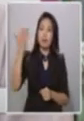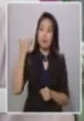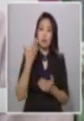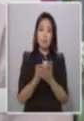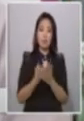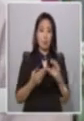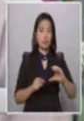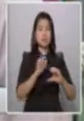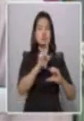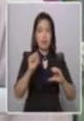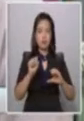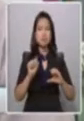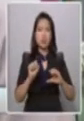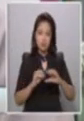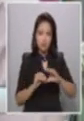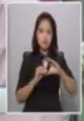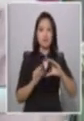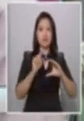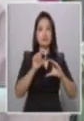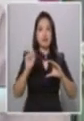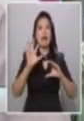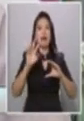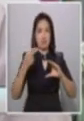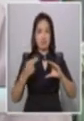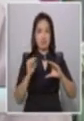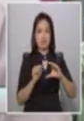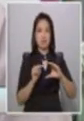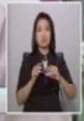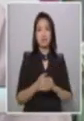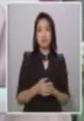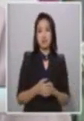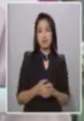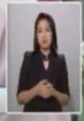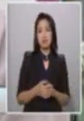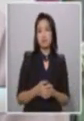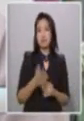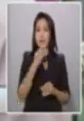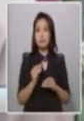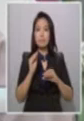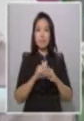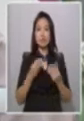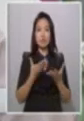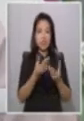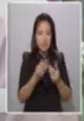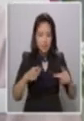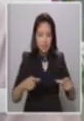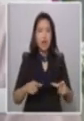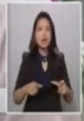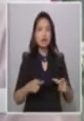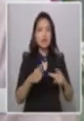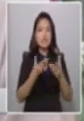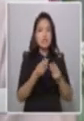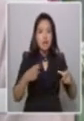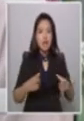งเงิน 100,000 บาทก็ขยายเป็น 150,000 บาทที่เพิ่มเนี่ยก็จะเน้นที่เป็นเรื่องของการใช้ที่ดินจำนอง